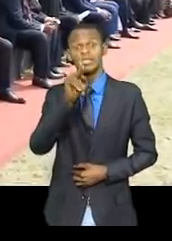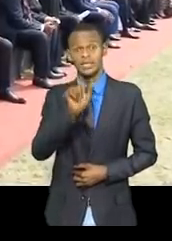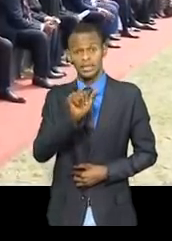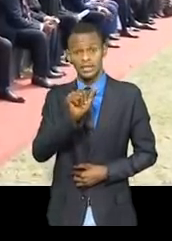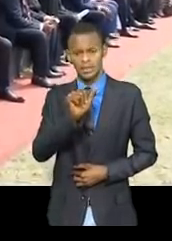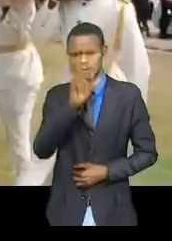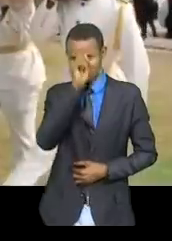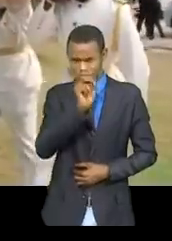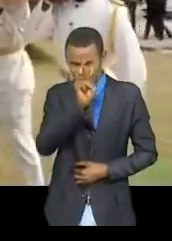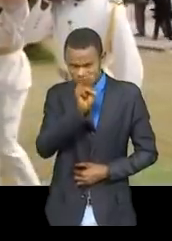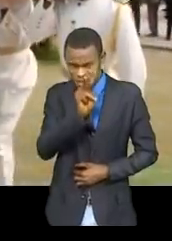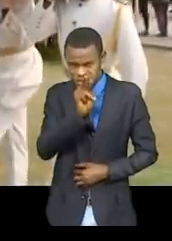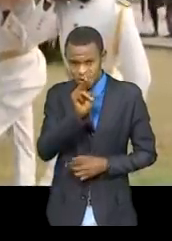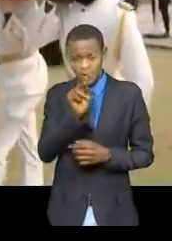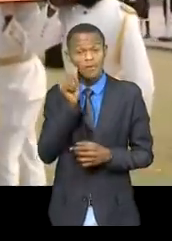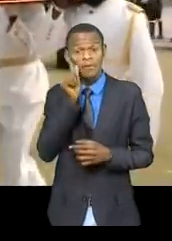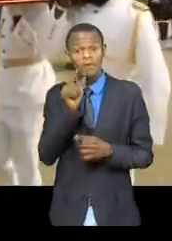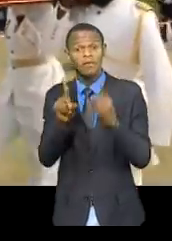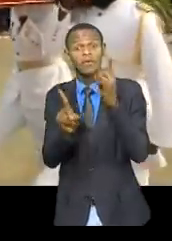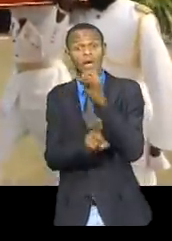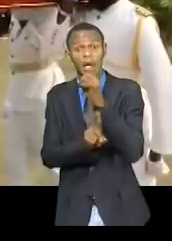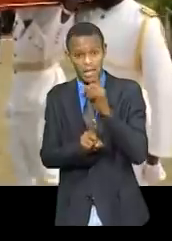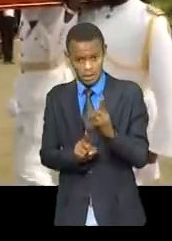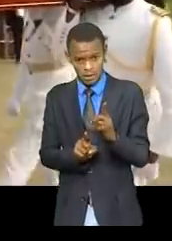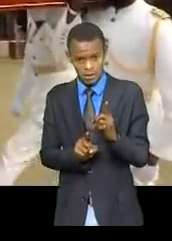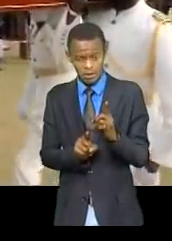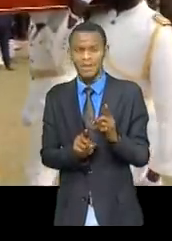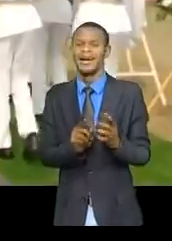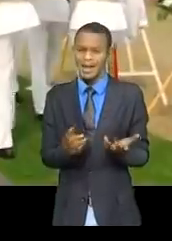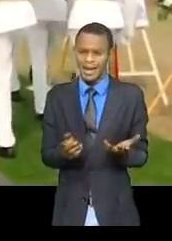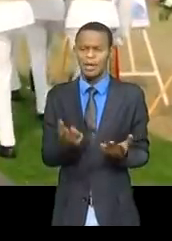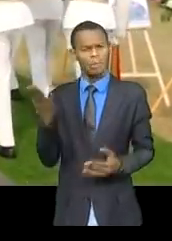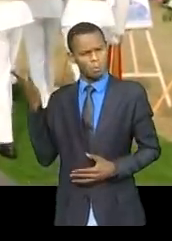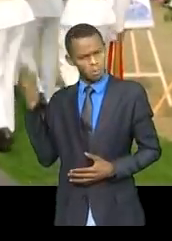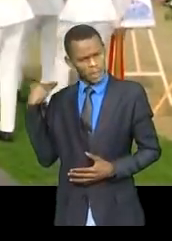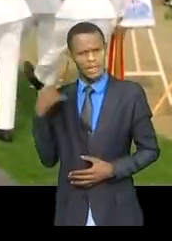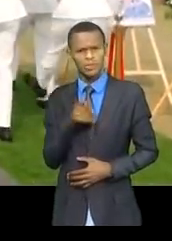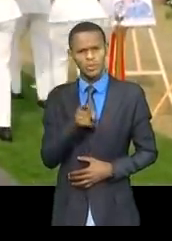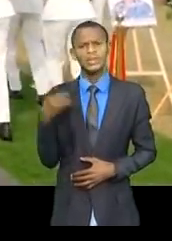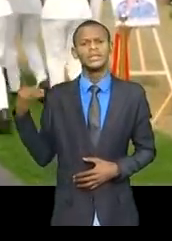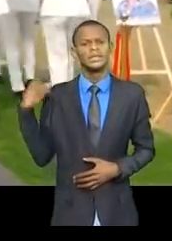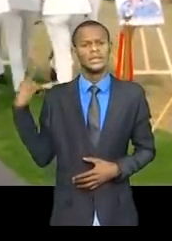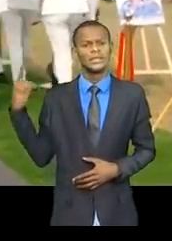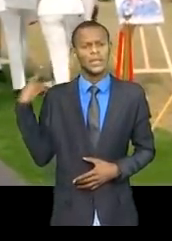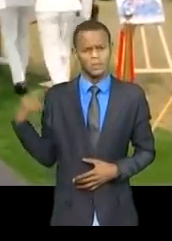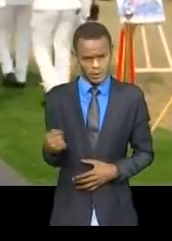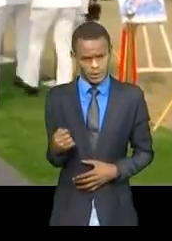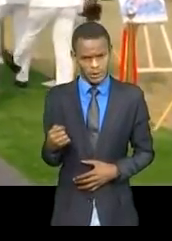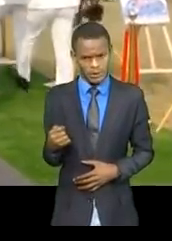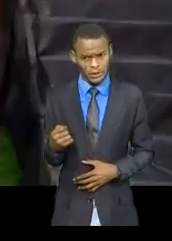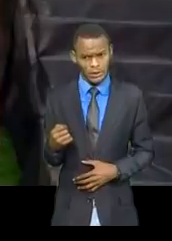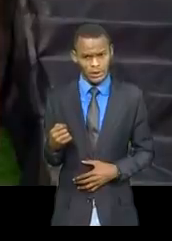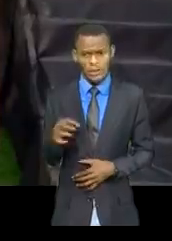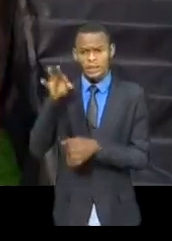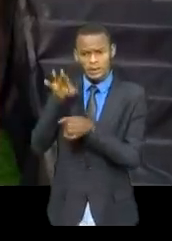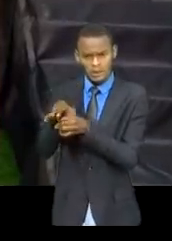et fervente défenseuse de la démocratie. Aux élections législatives de 2011, elle a réuni tous les suffrages dans son fief et